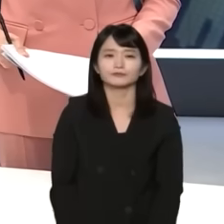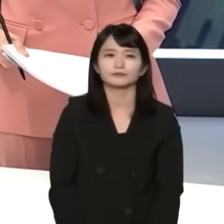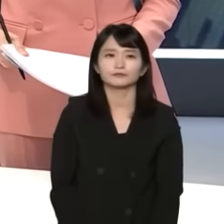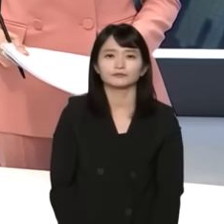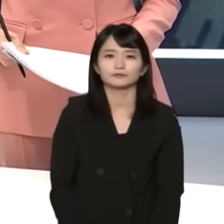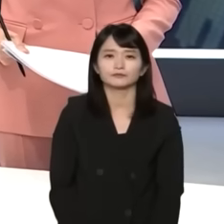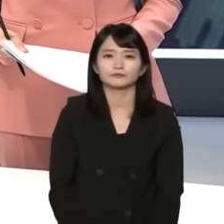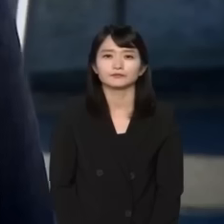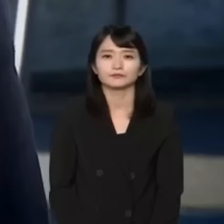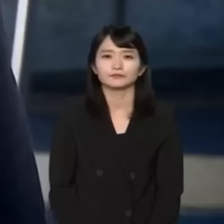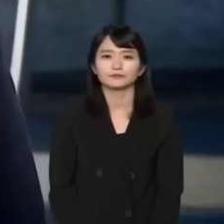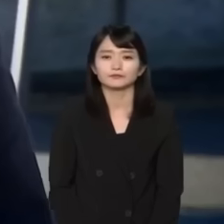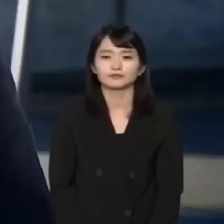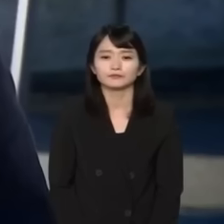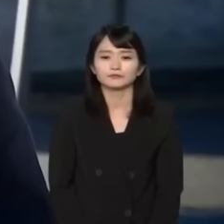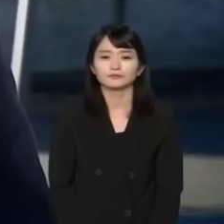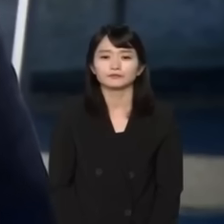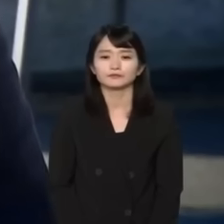기자입니다.